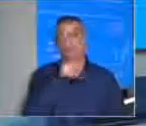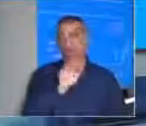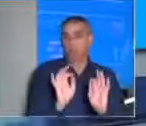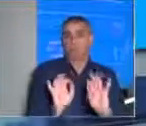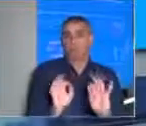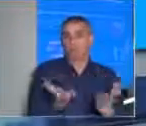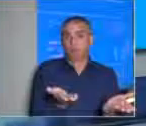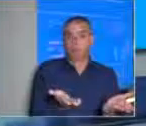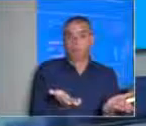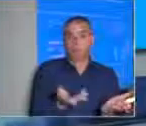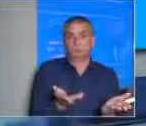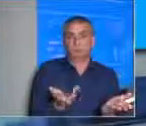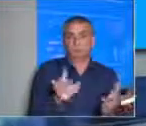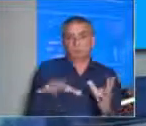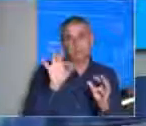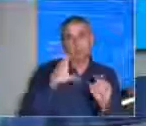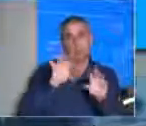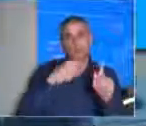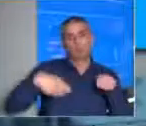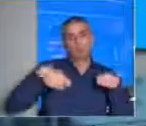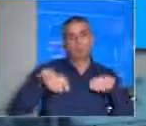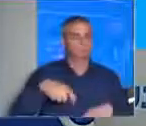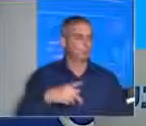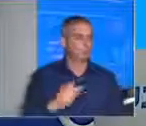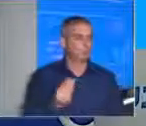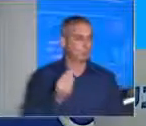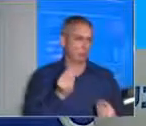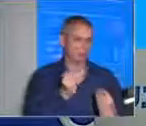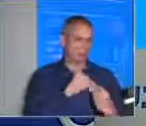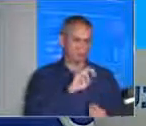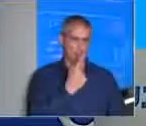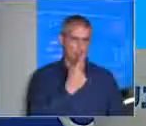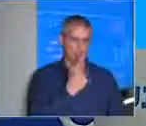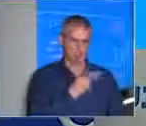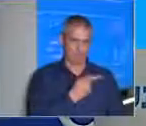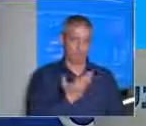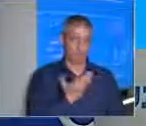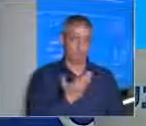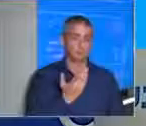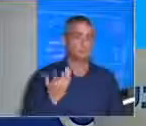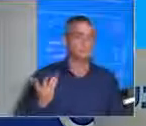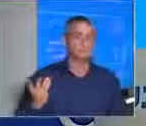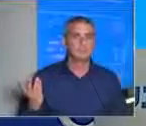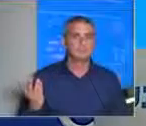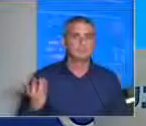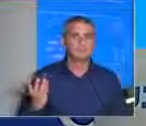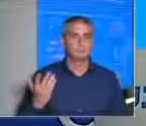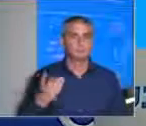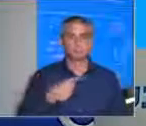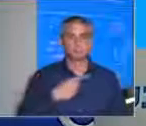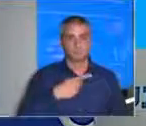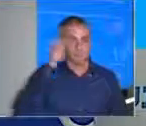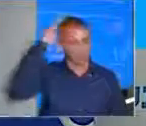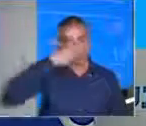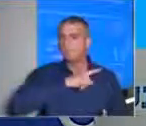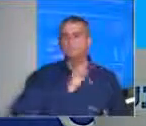באמת יצליחו לגשר על הפערים. יודעת, יש פה עוד עניין שצריך גם להסביר. המטרה המוצהרת